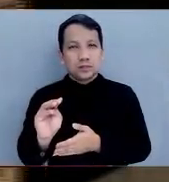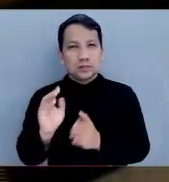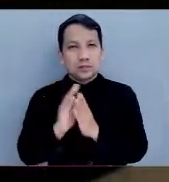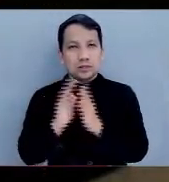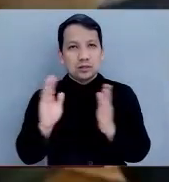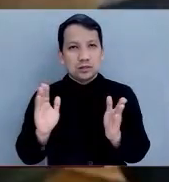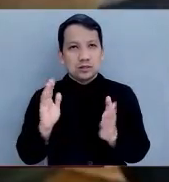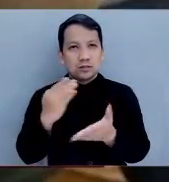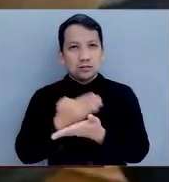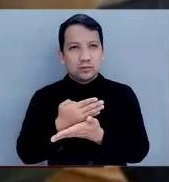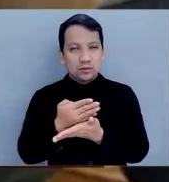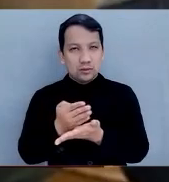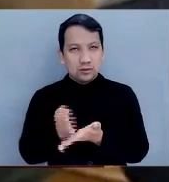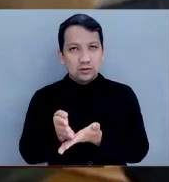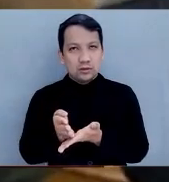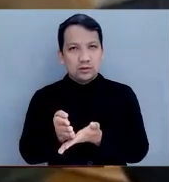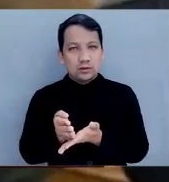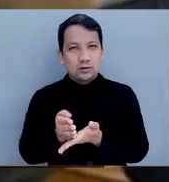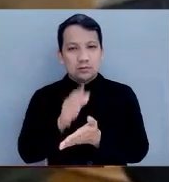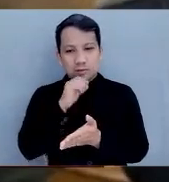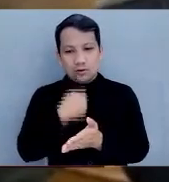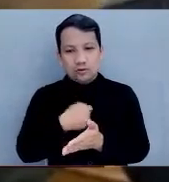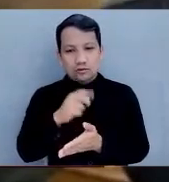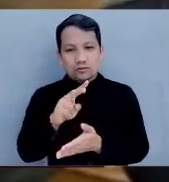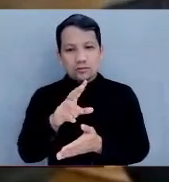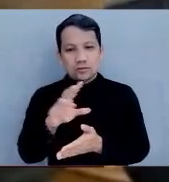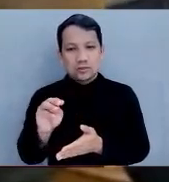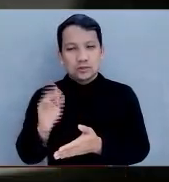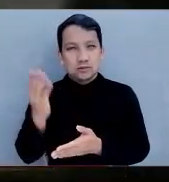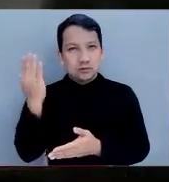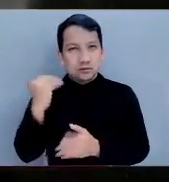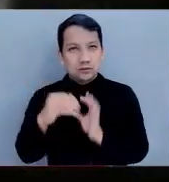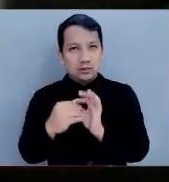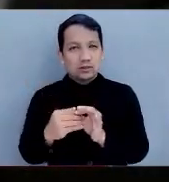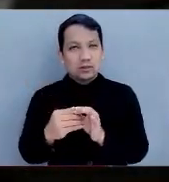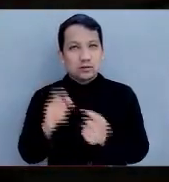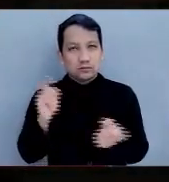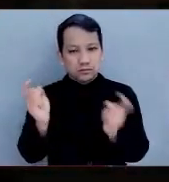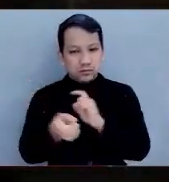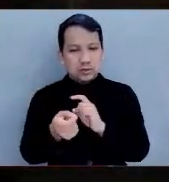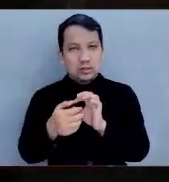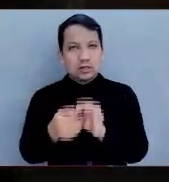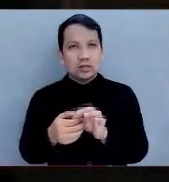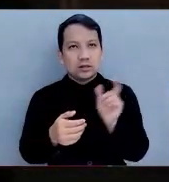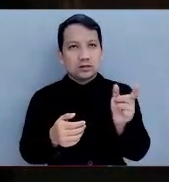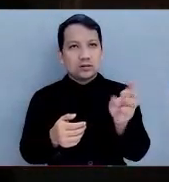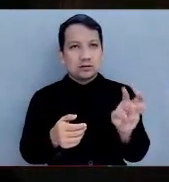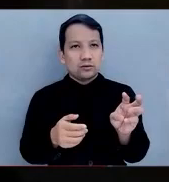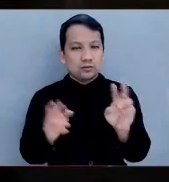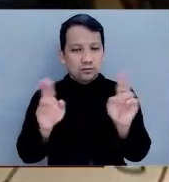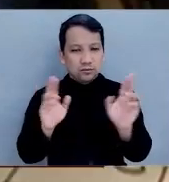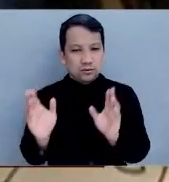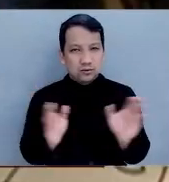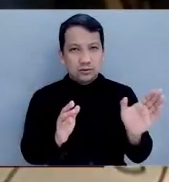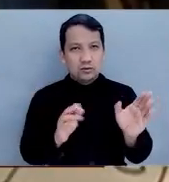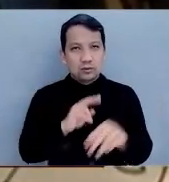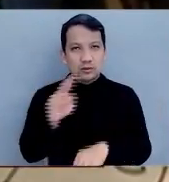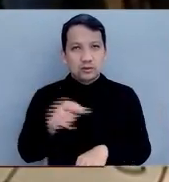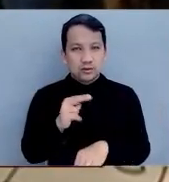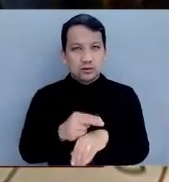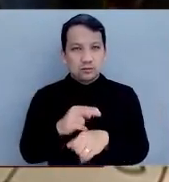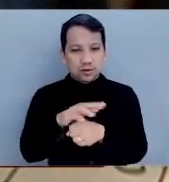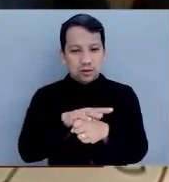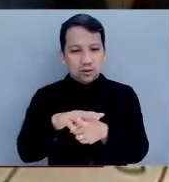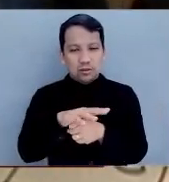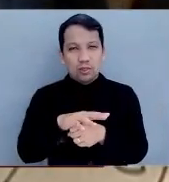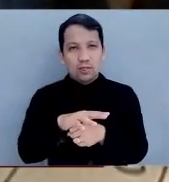bulto ng pondo. Lahat daw ng mga bulok ng VCM mula noong 2016, target na raw nilang palitan. Paghahanda na rin daw ito sa national at local